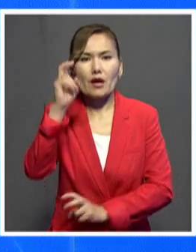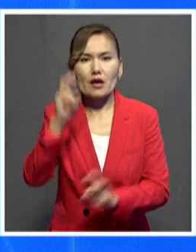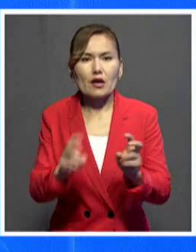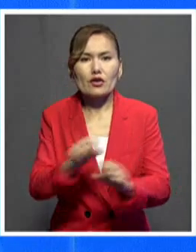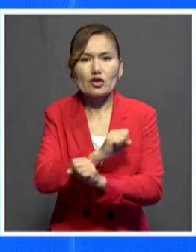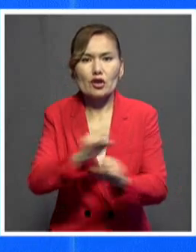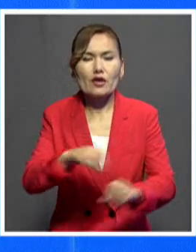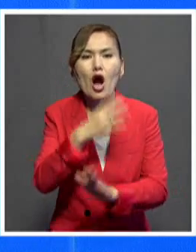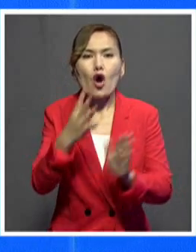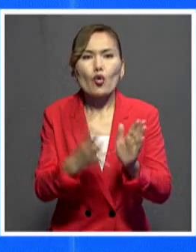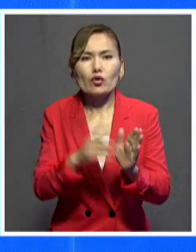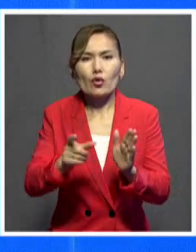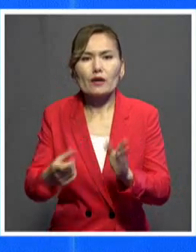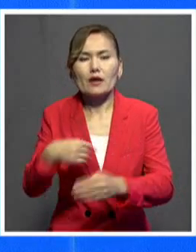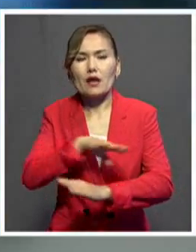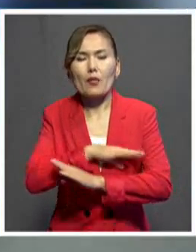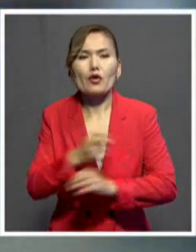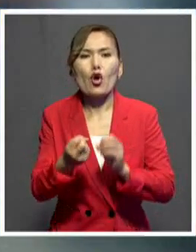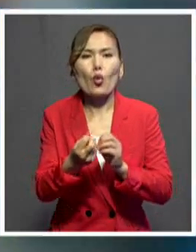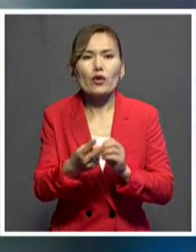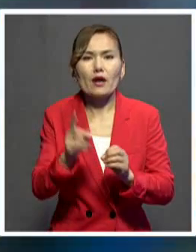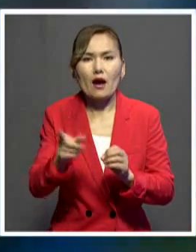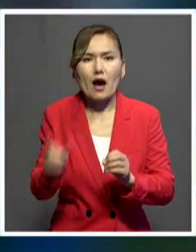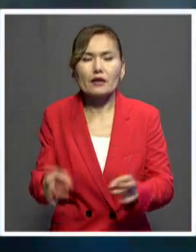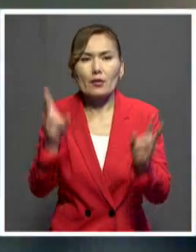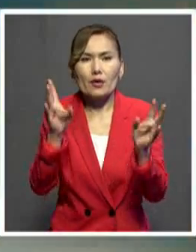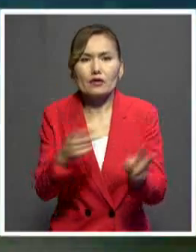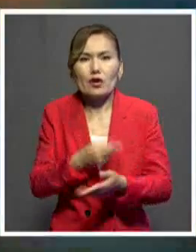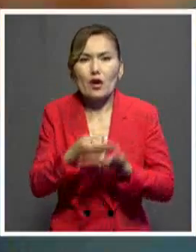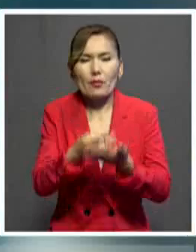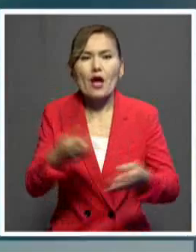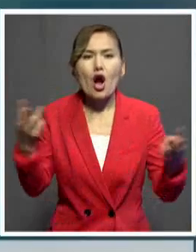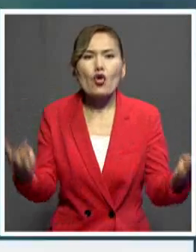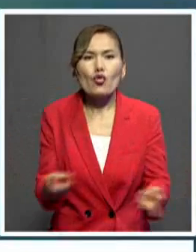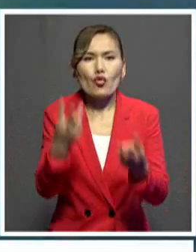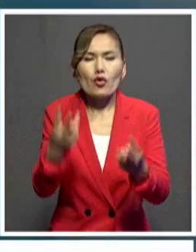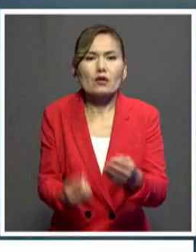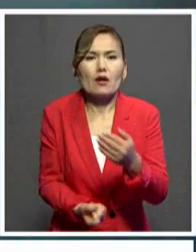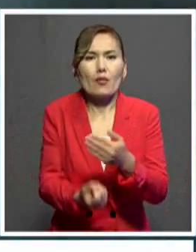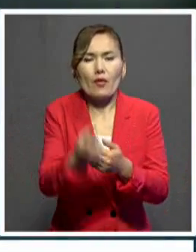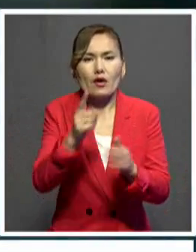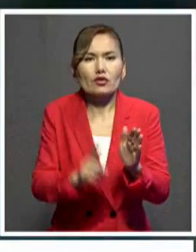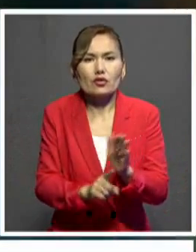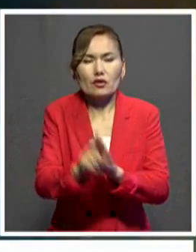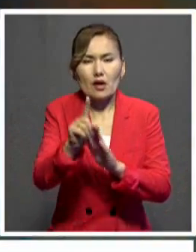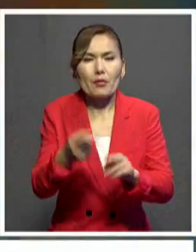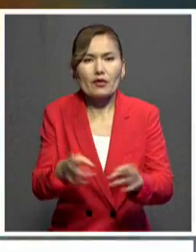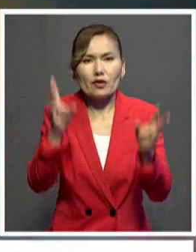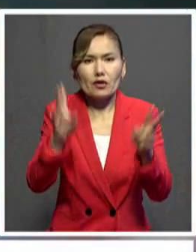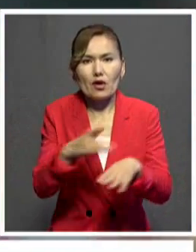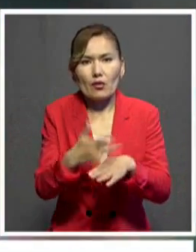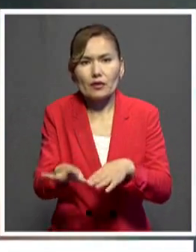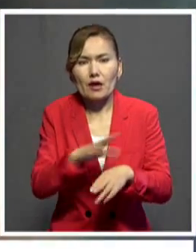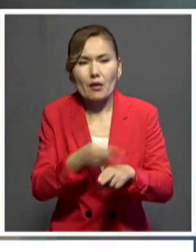болған жарылыстан 19 адам қаза тауып, 12-сі жараланды. Оқиға орында лапат өрт тұтанып, аспанға қара түтін көтерілген. Соңғы мәліметке